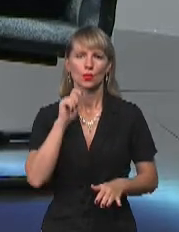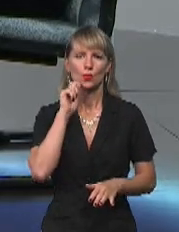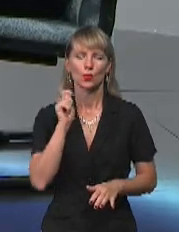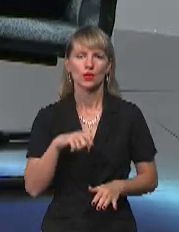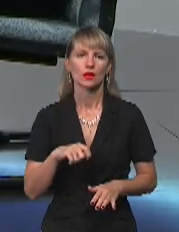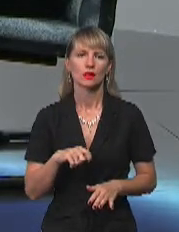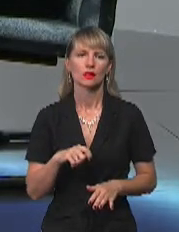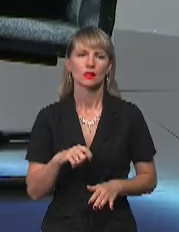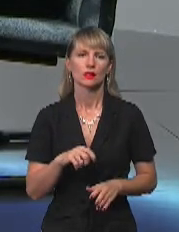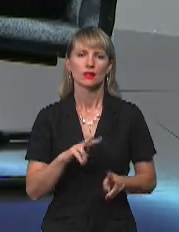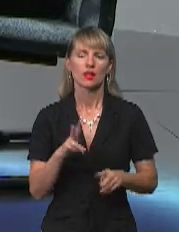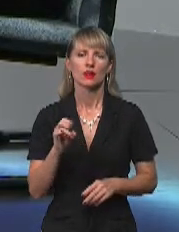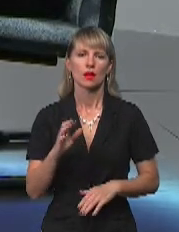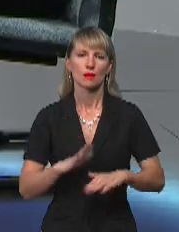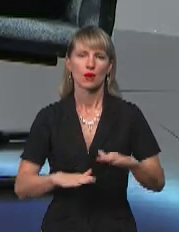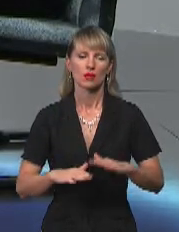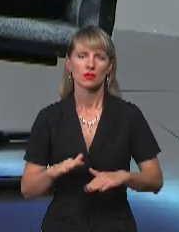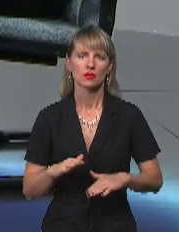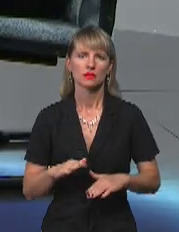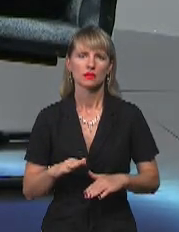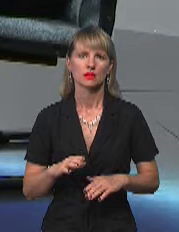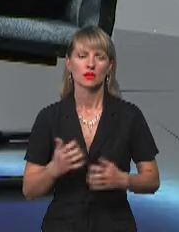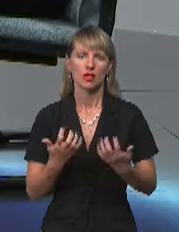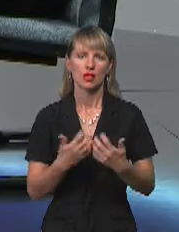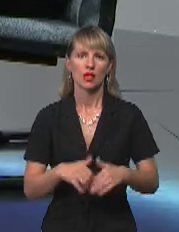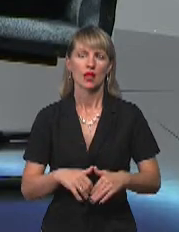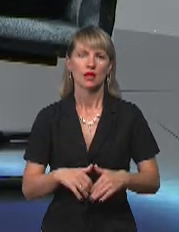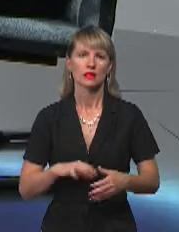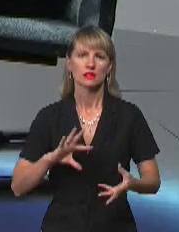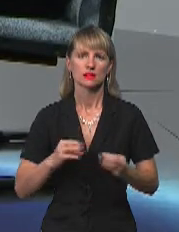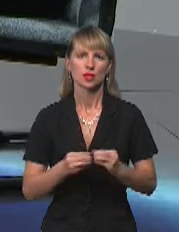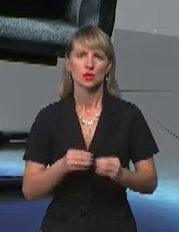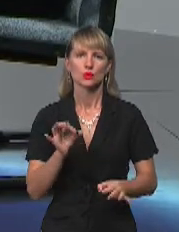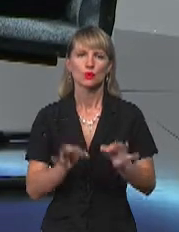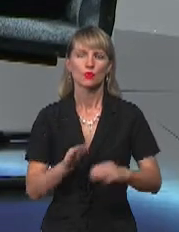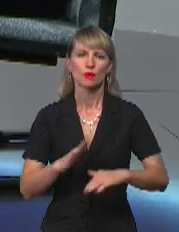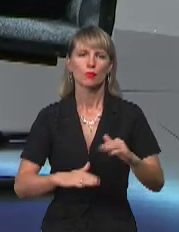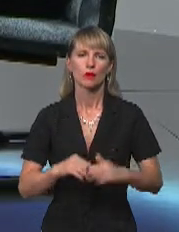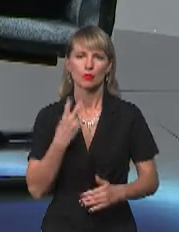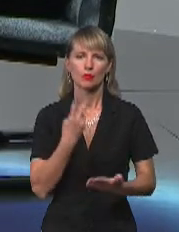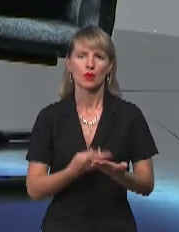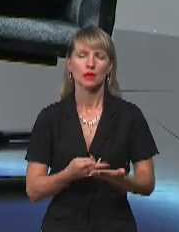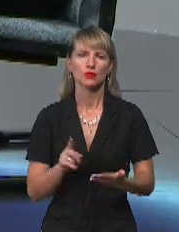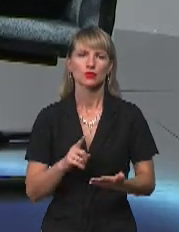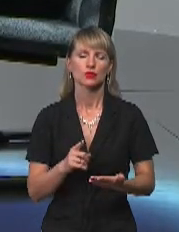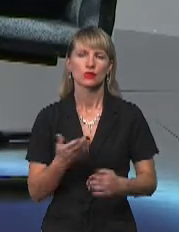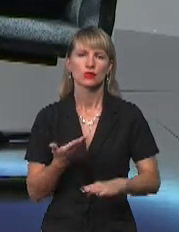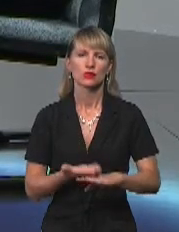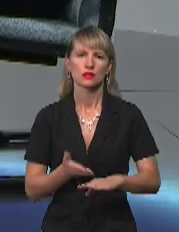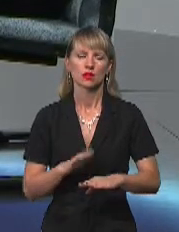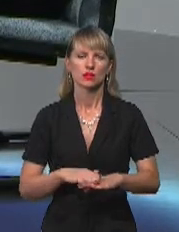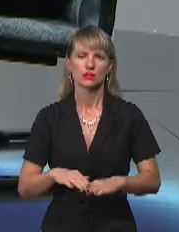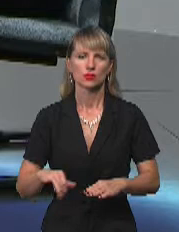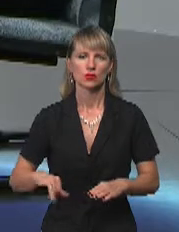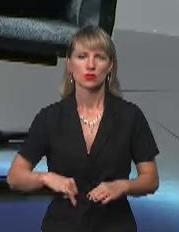взагалі з огляду на практику мою, аналіз судової практики, наприклад, показує, що тяжкі та особливо тяжкі